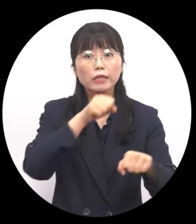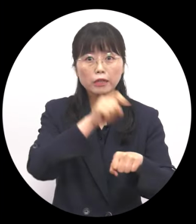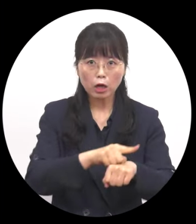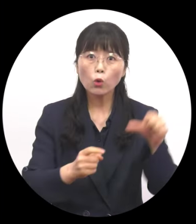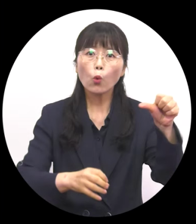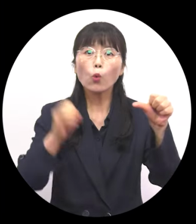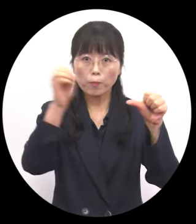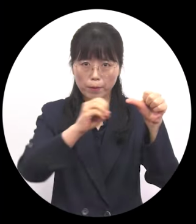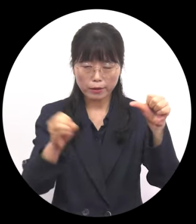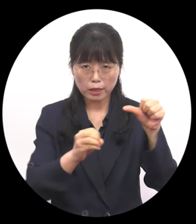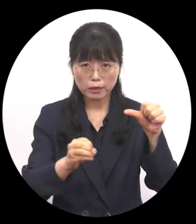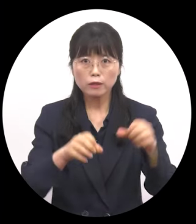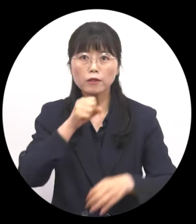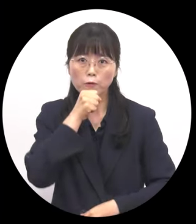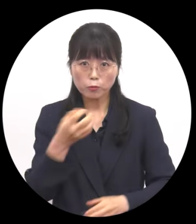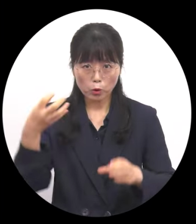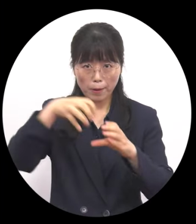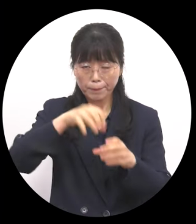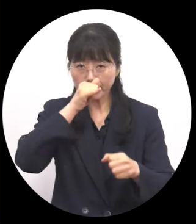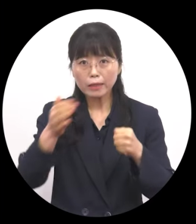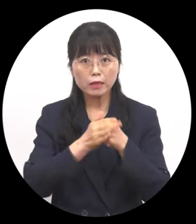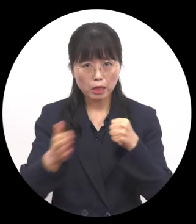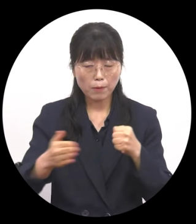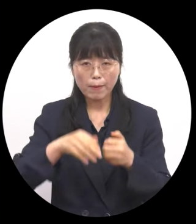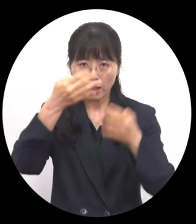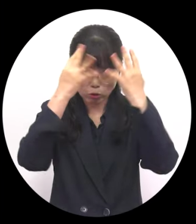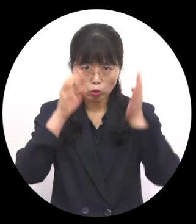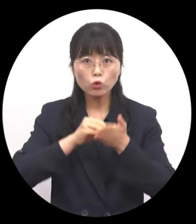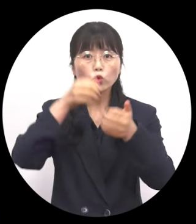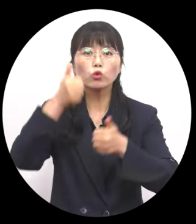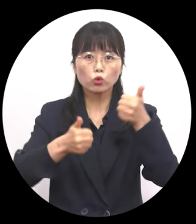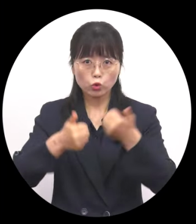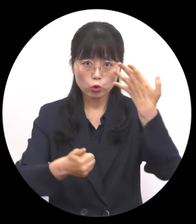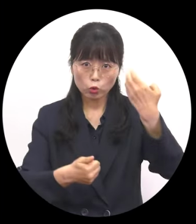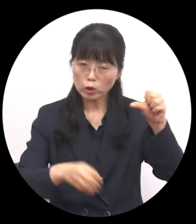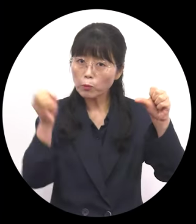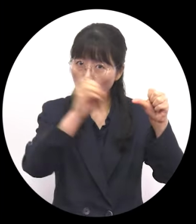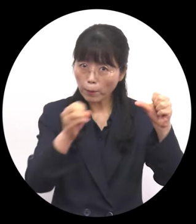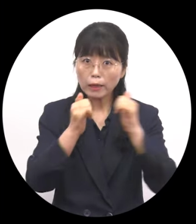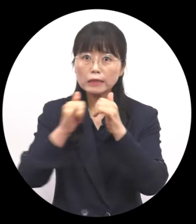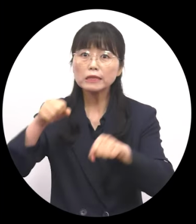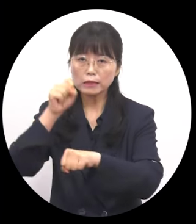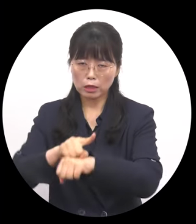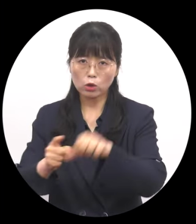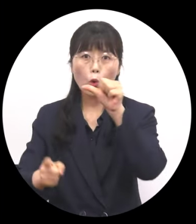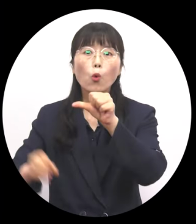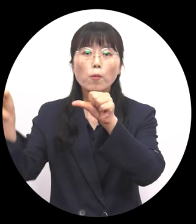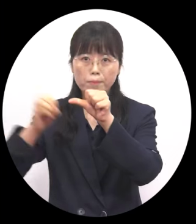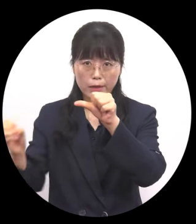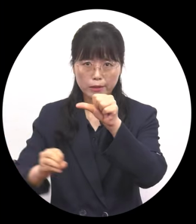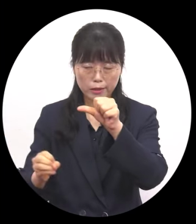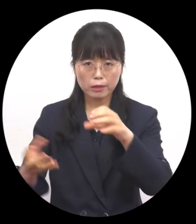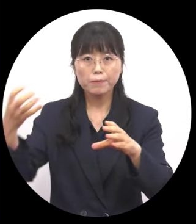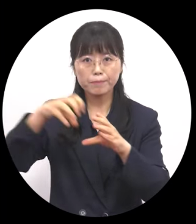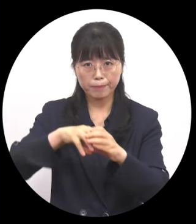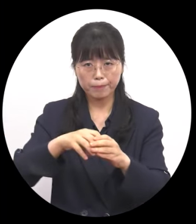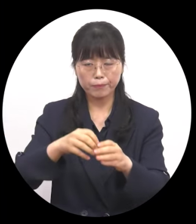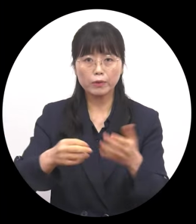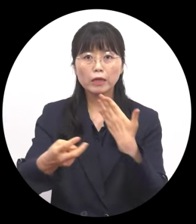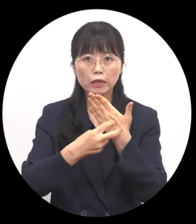인적성이 5% 점수에 반영되기 때문에 수능 95%, 인적성 5%의 반영으로